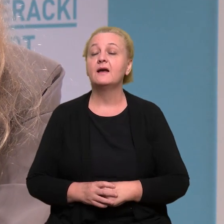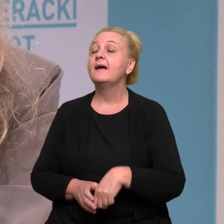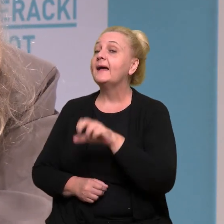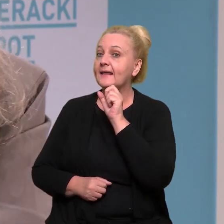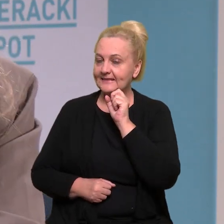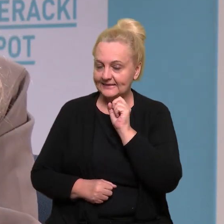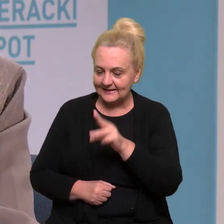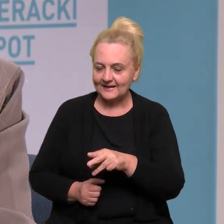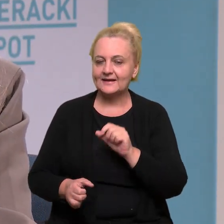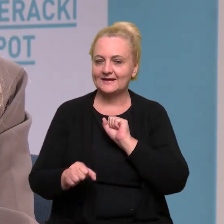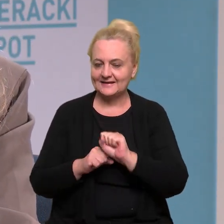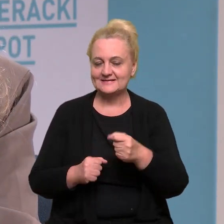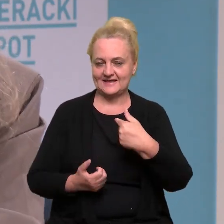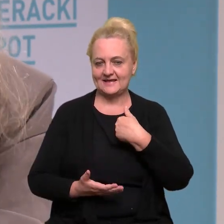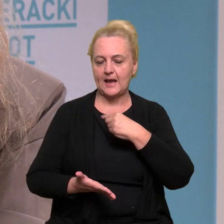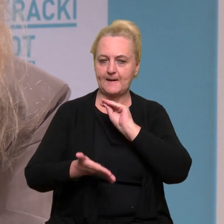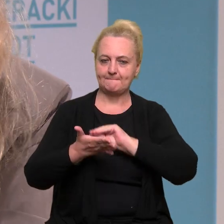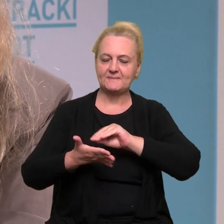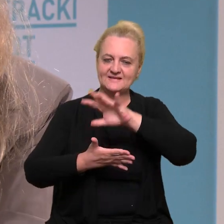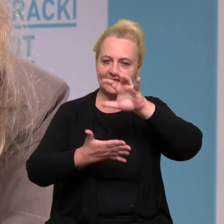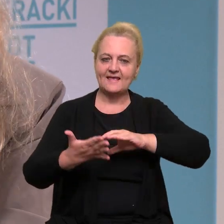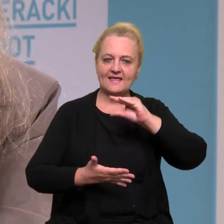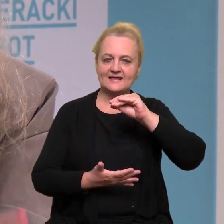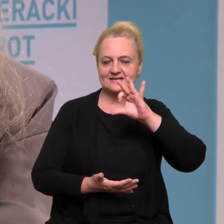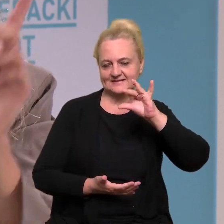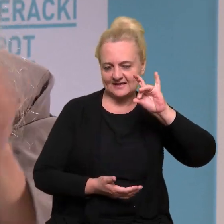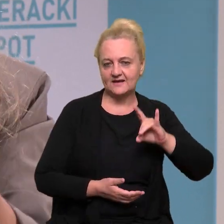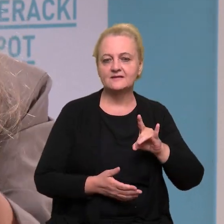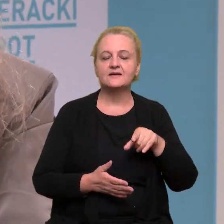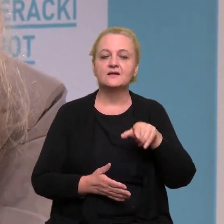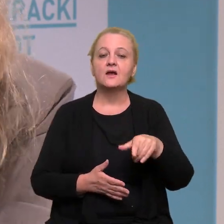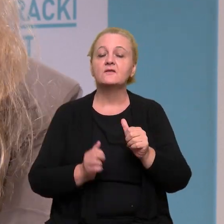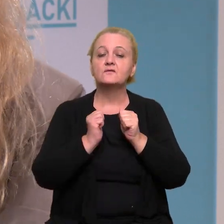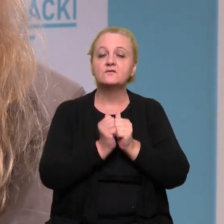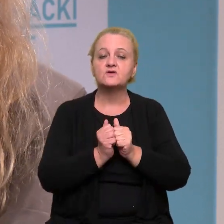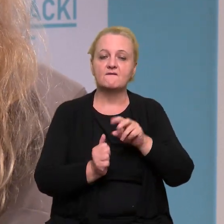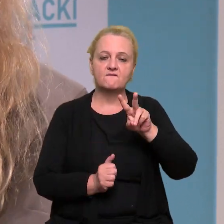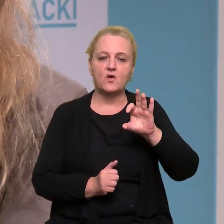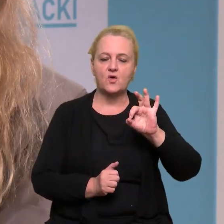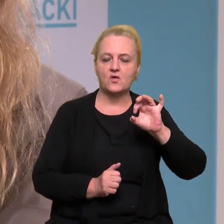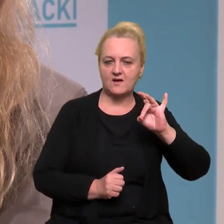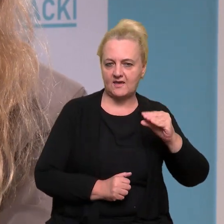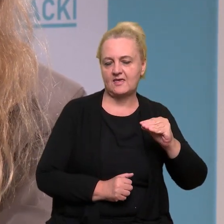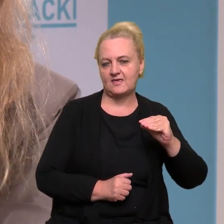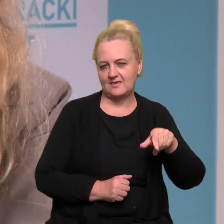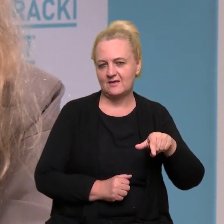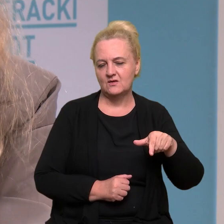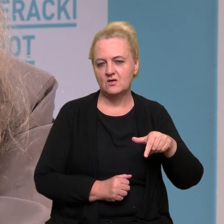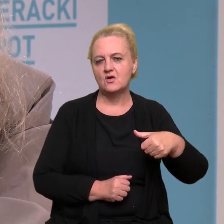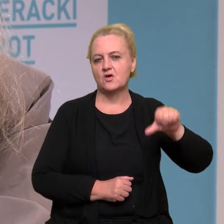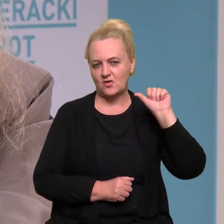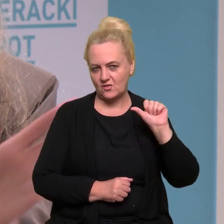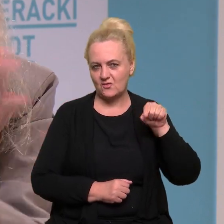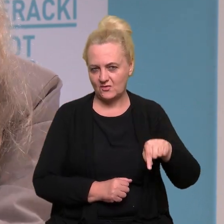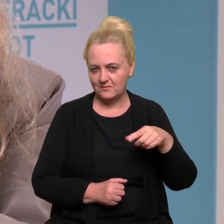Tak, rzeczywiście. Napisałam artykuł, esej dla wrześniowego Vogue w zeszłym roku